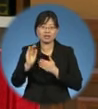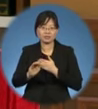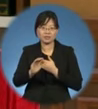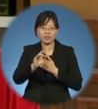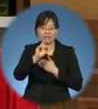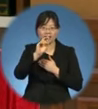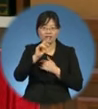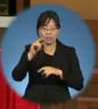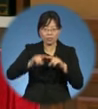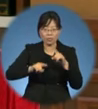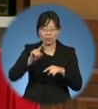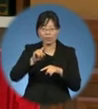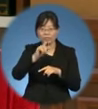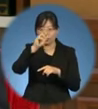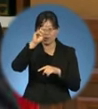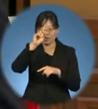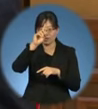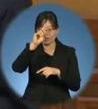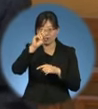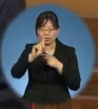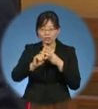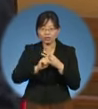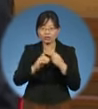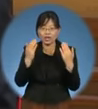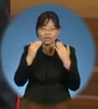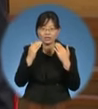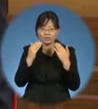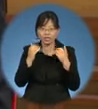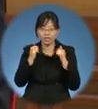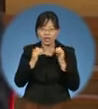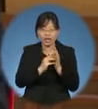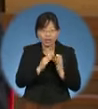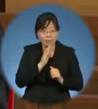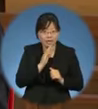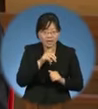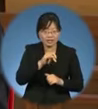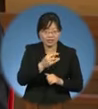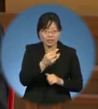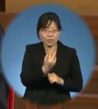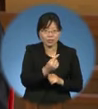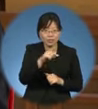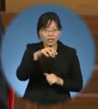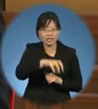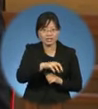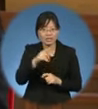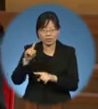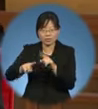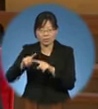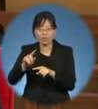중학교는 목포중학교 네. 가셨죠. 네. 그렇죠. 이제 진도에서 목포중학교 가려면 좀 수재셨잖아요.